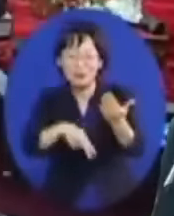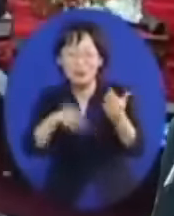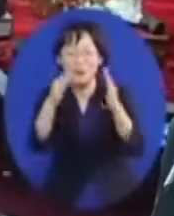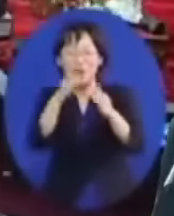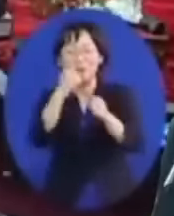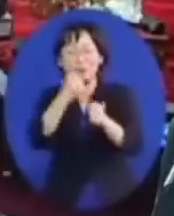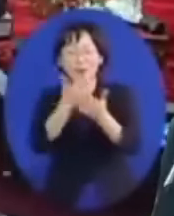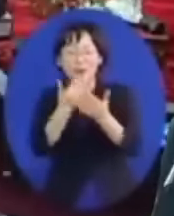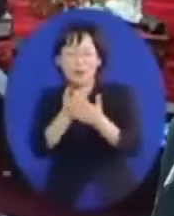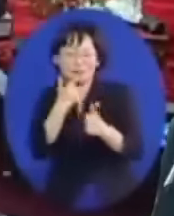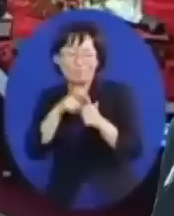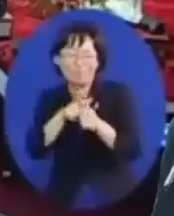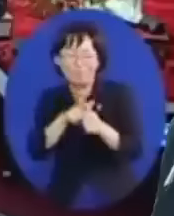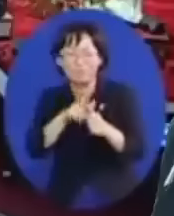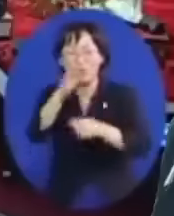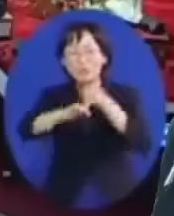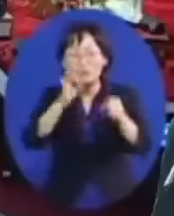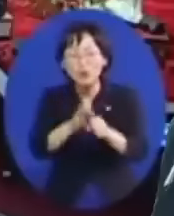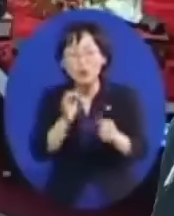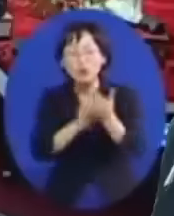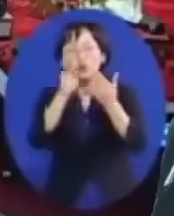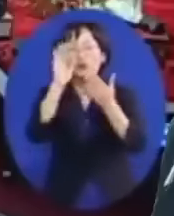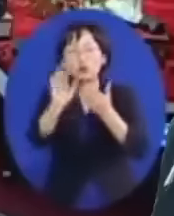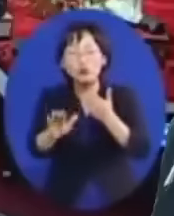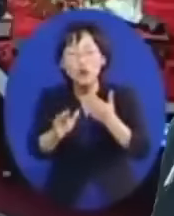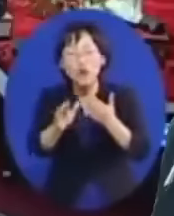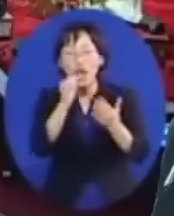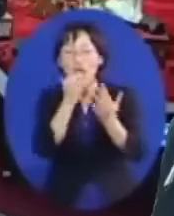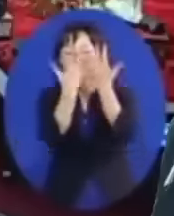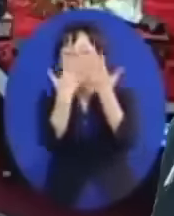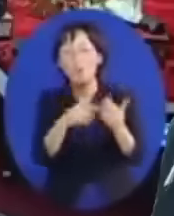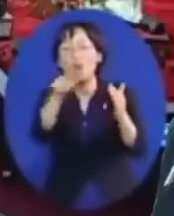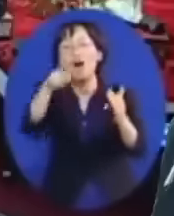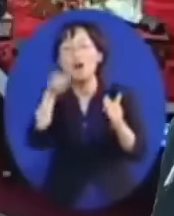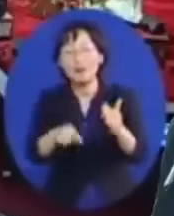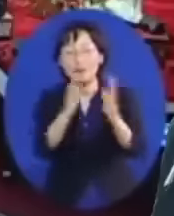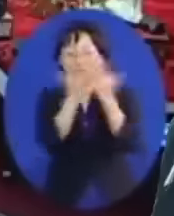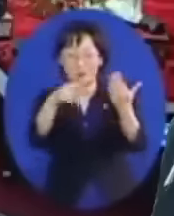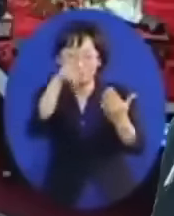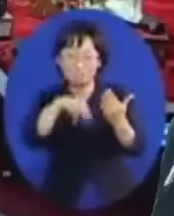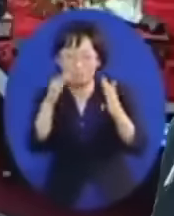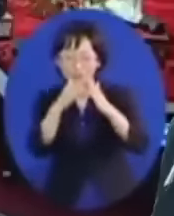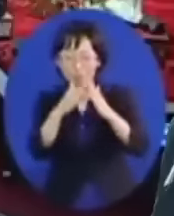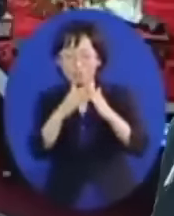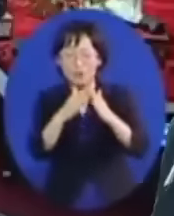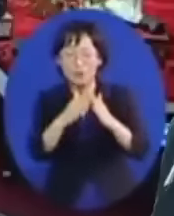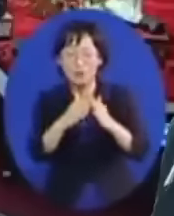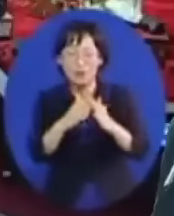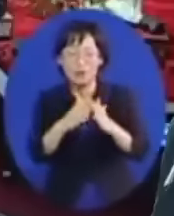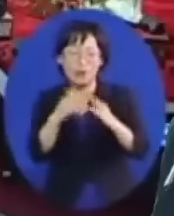했었습니다. 10년이 지나서 드디어 감옥에 도서관이 개관되고 매년 500불의 지원이 다가왔습니다.